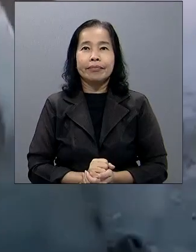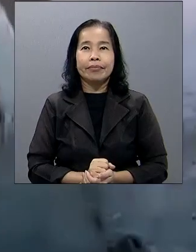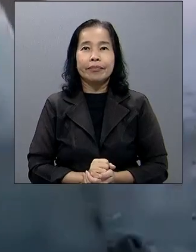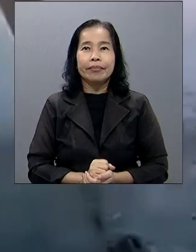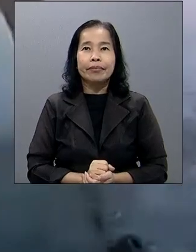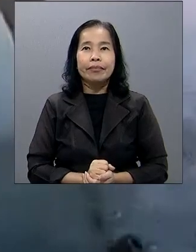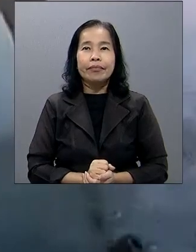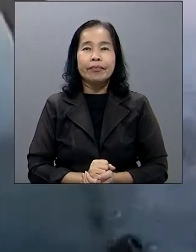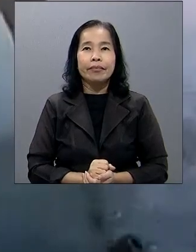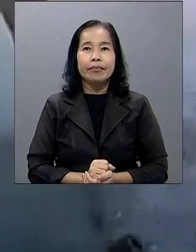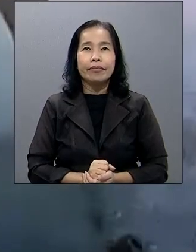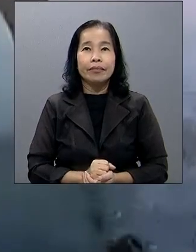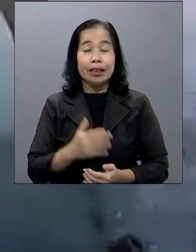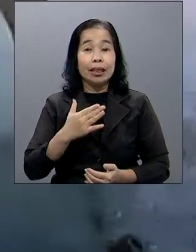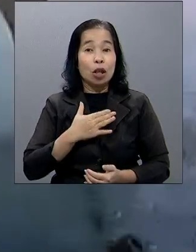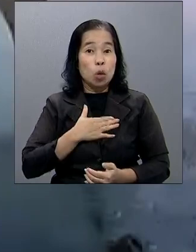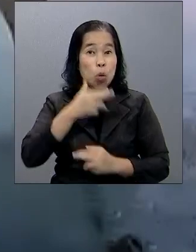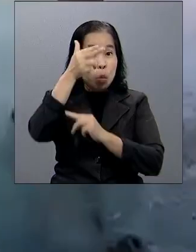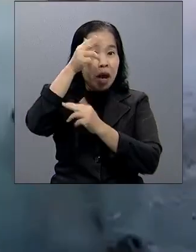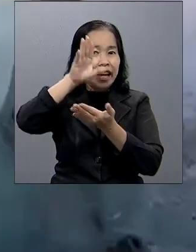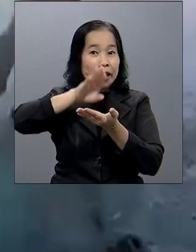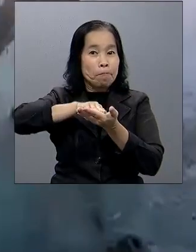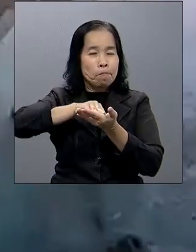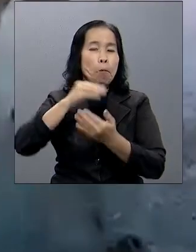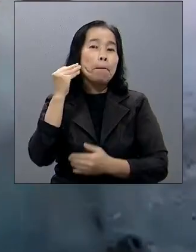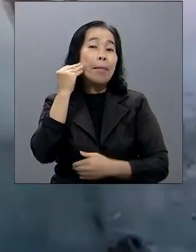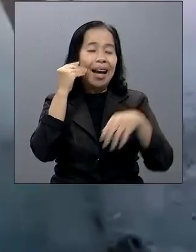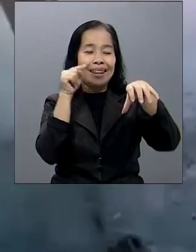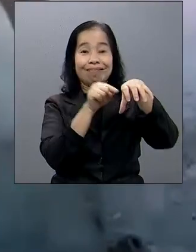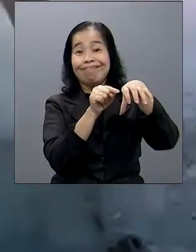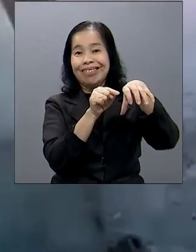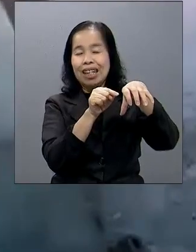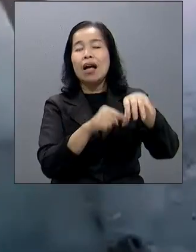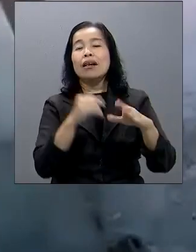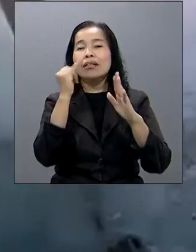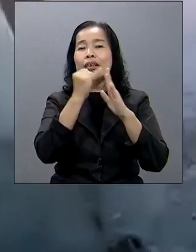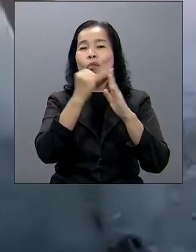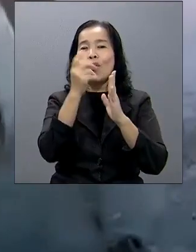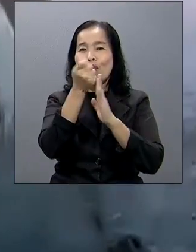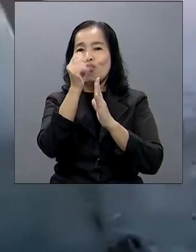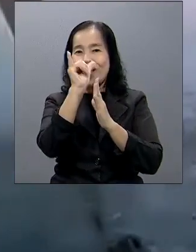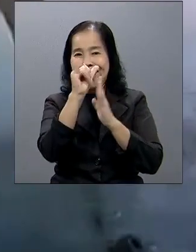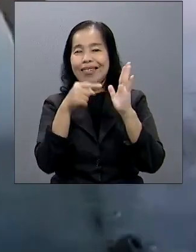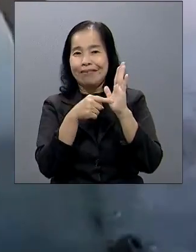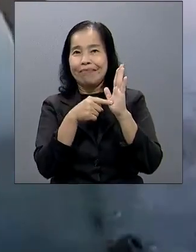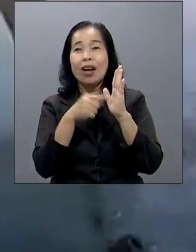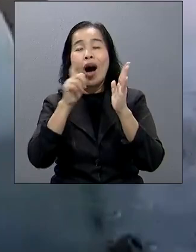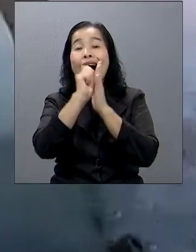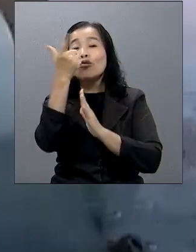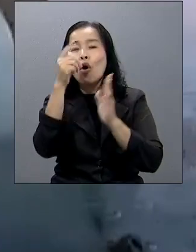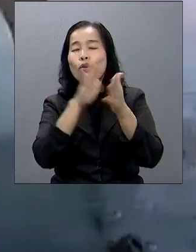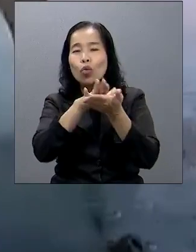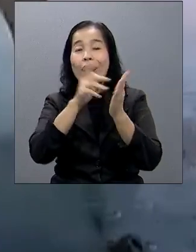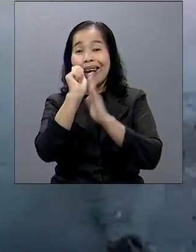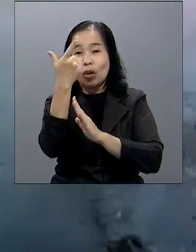คุณผู้ชมคะนี่เป็นภาพกล้องวงจรปิดภายในบ้านหลังหนึ่งที่ตำบลหนองแม่ไก่อำเภอโพทองจังหวัดอ่างทองค่ะเป็นชาย